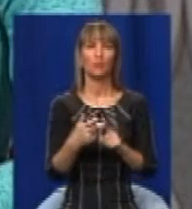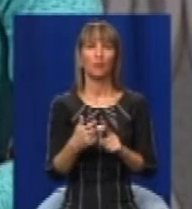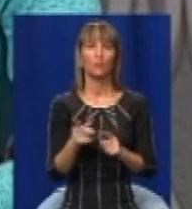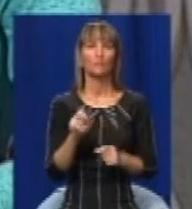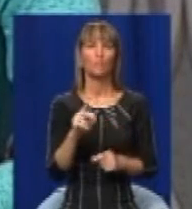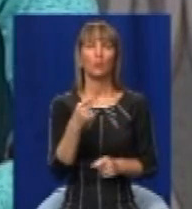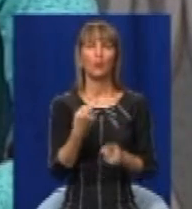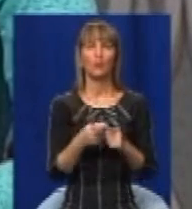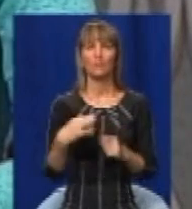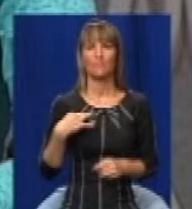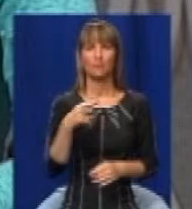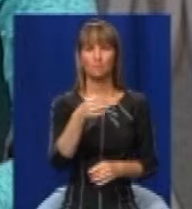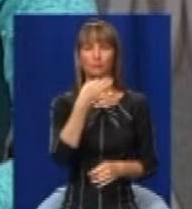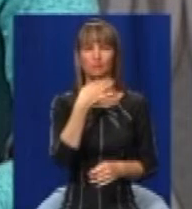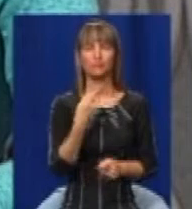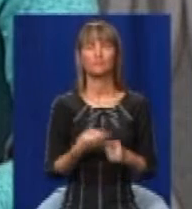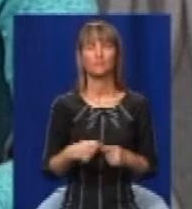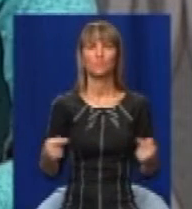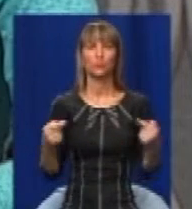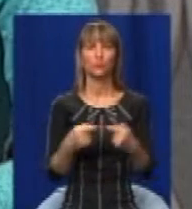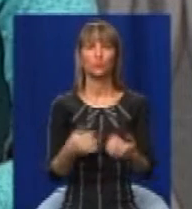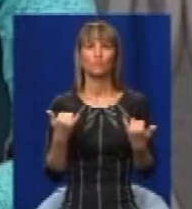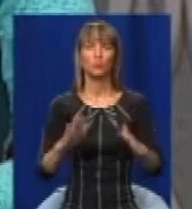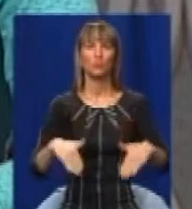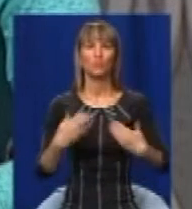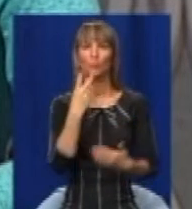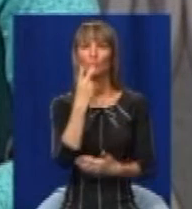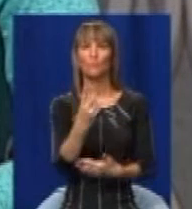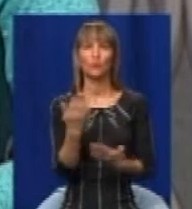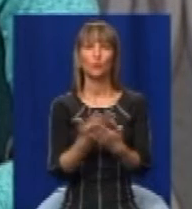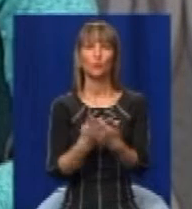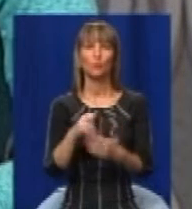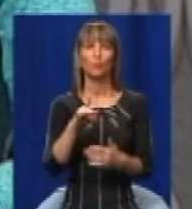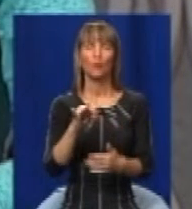тобі ця річ подобалася. Це абсолютно вірно. Ну а зараз пропоную подивитися